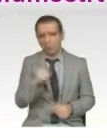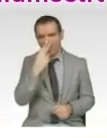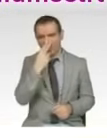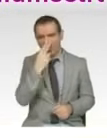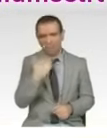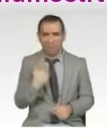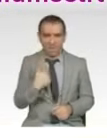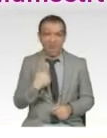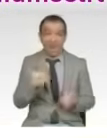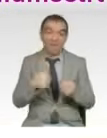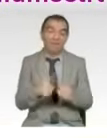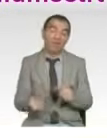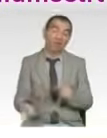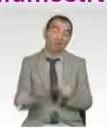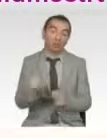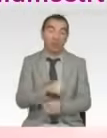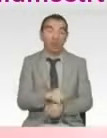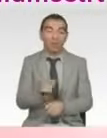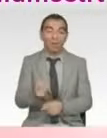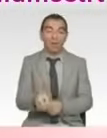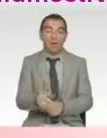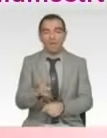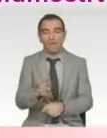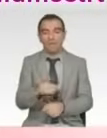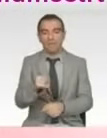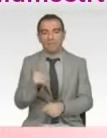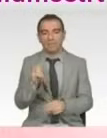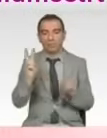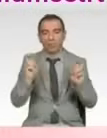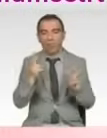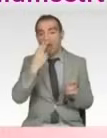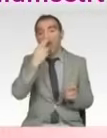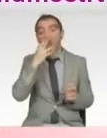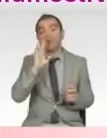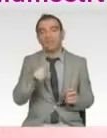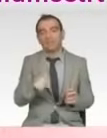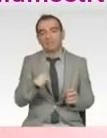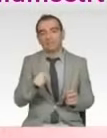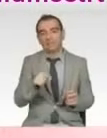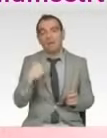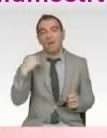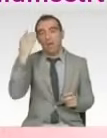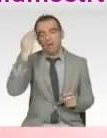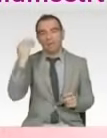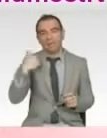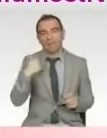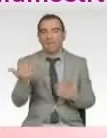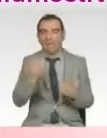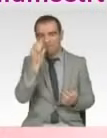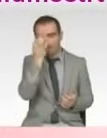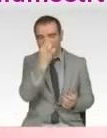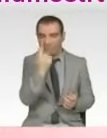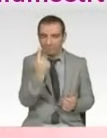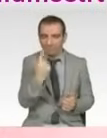ama evlendikten sonra bazı şeylere tam alışamadığımı hani fark ediyorum. Mesela en basitinden